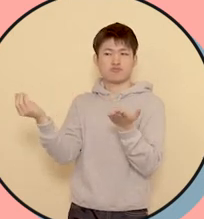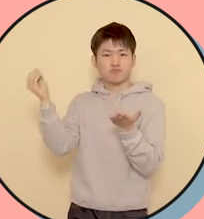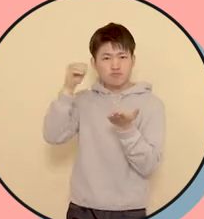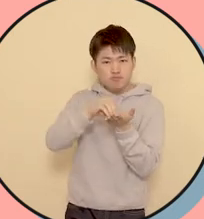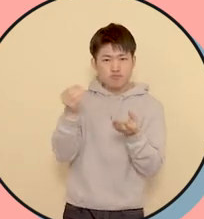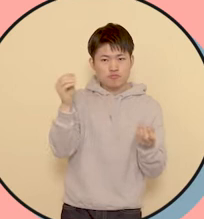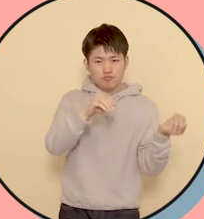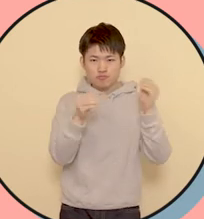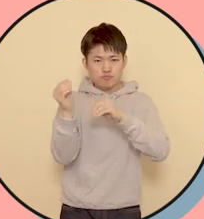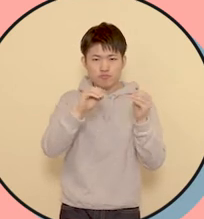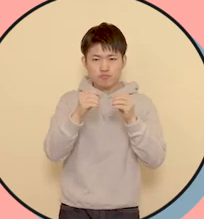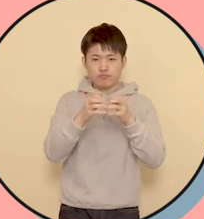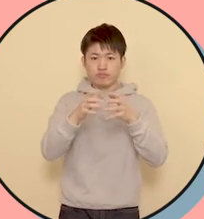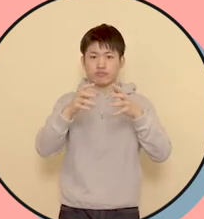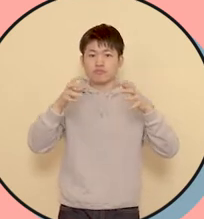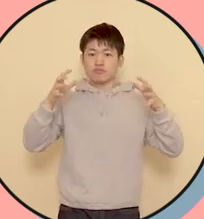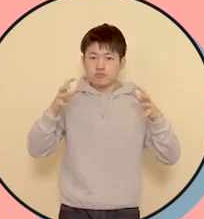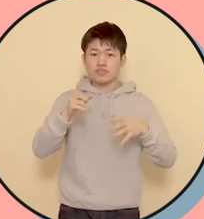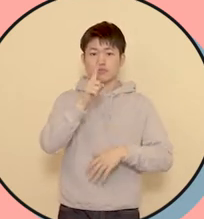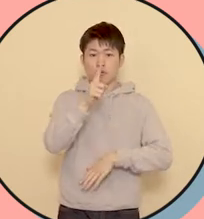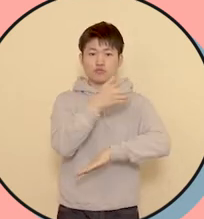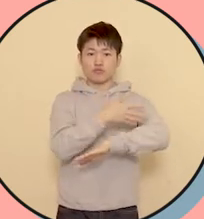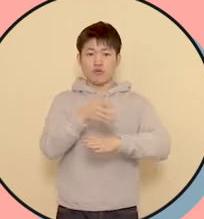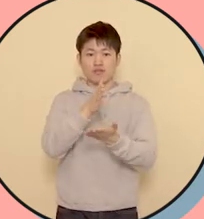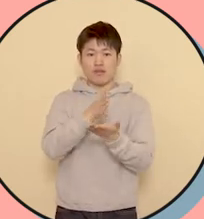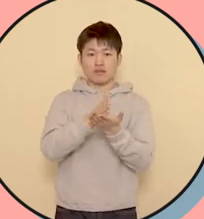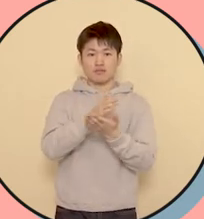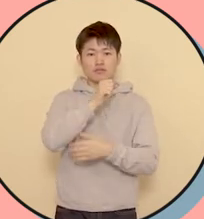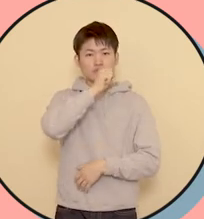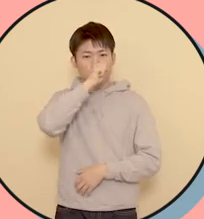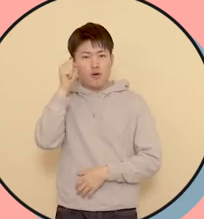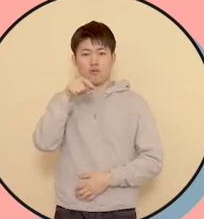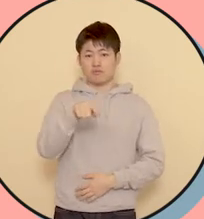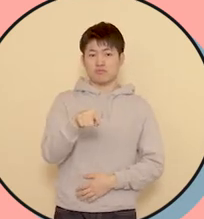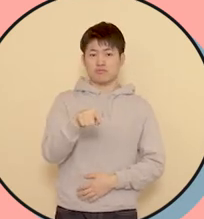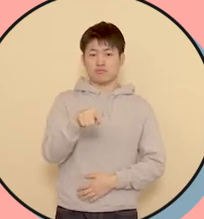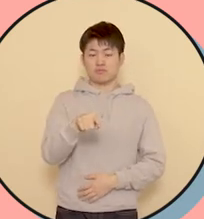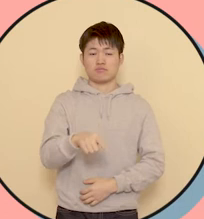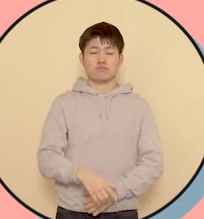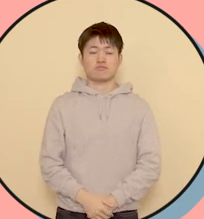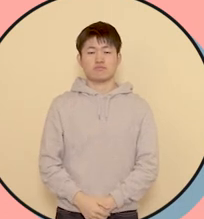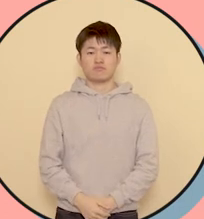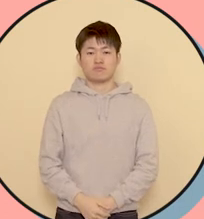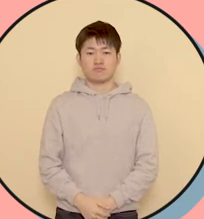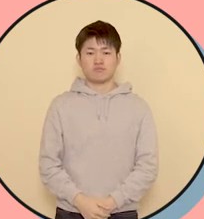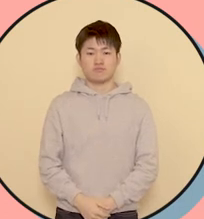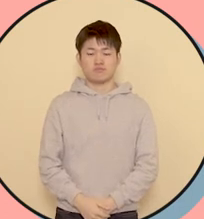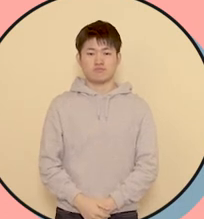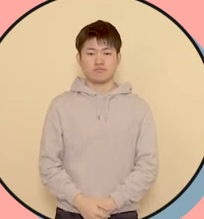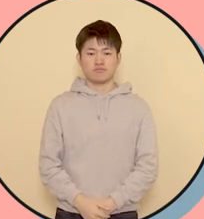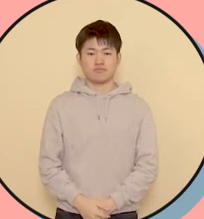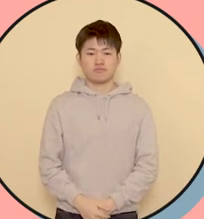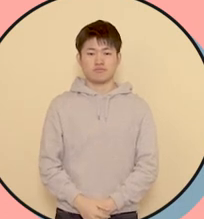に、かつて利用者さんでいらっしゃった方で亡くなった方がいらっしゃるんですけれども、その方のエピソードを載せて一つの物語